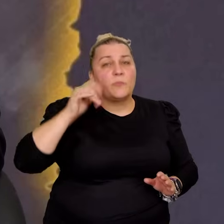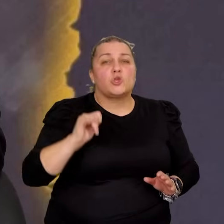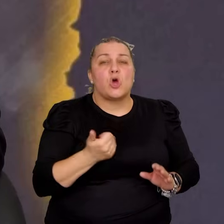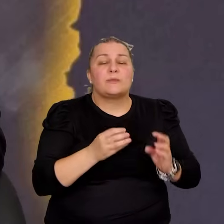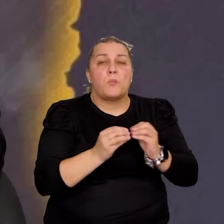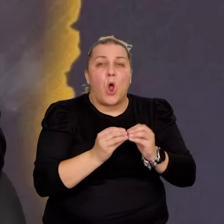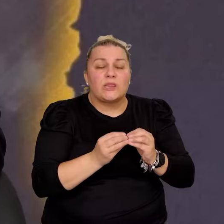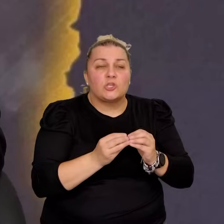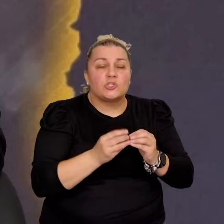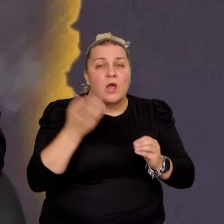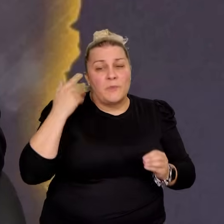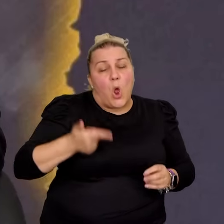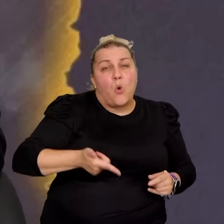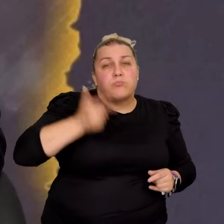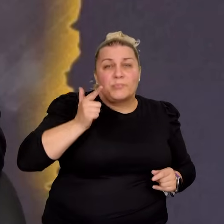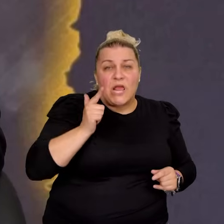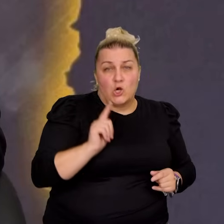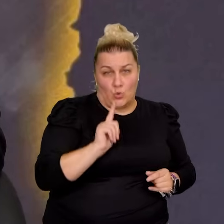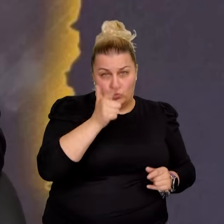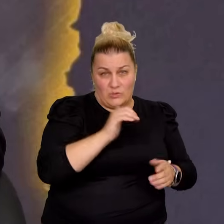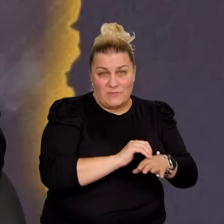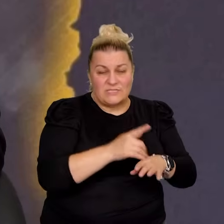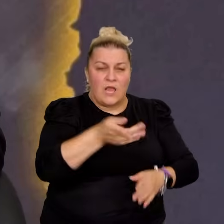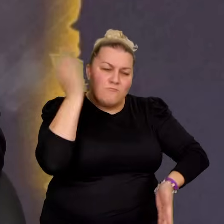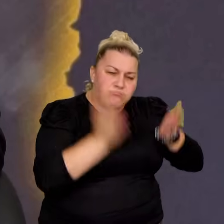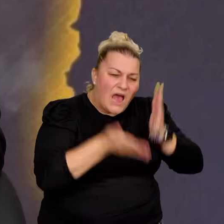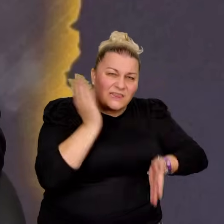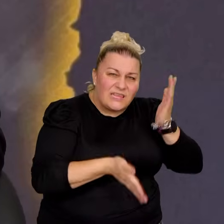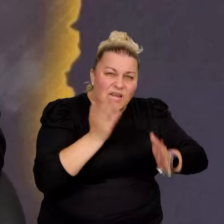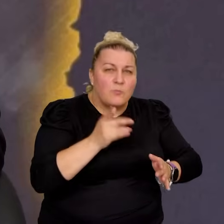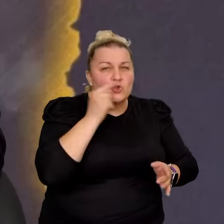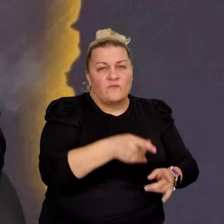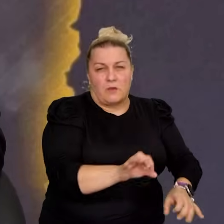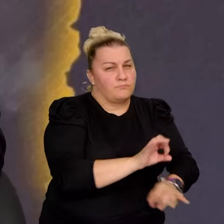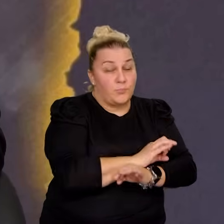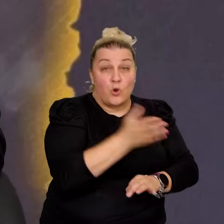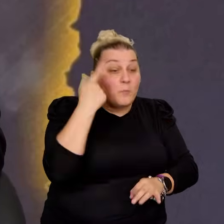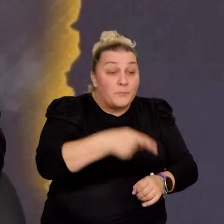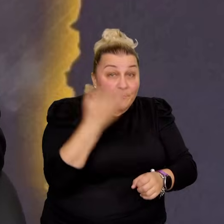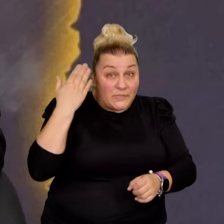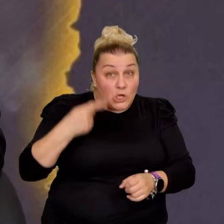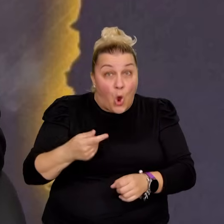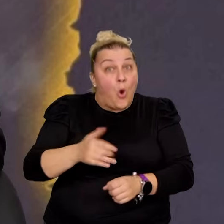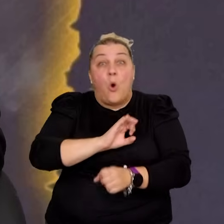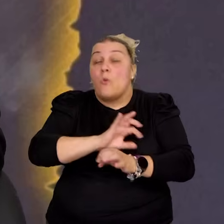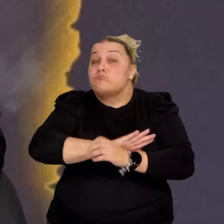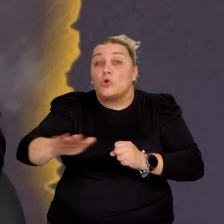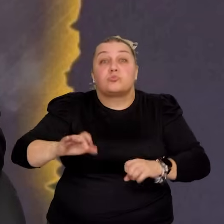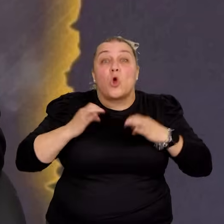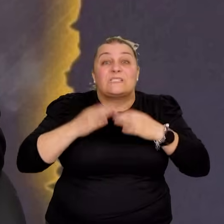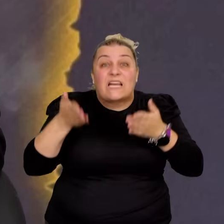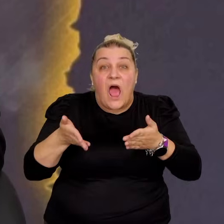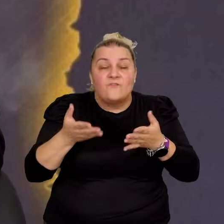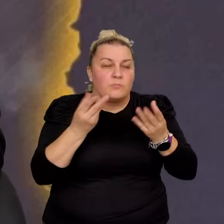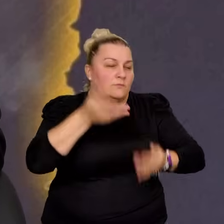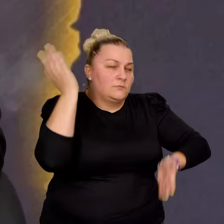Boldiš ubijen u drugom mjesecu, batinama ubijen, jer čovjek je bio potpuno zdrav. I bio je